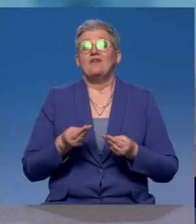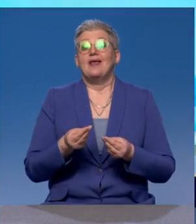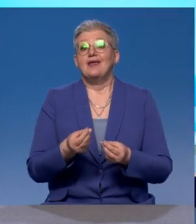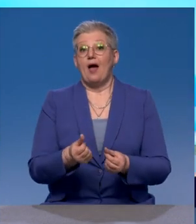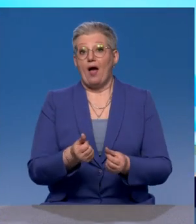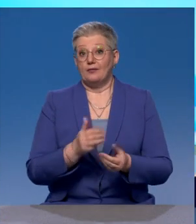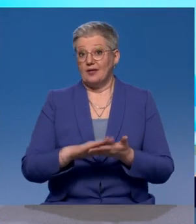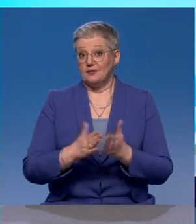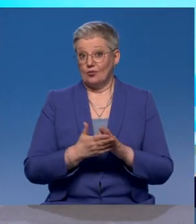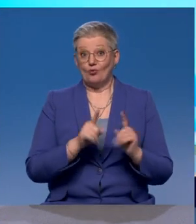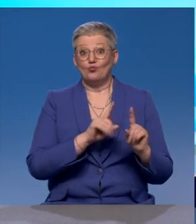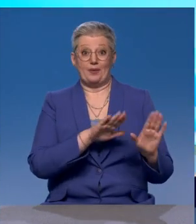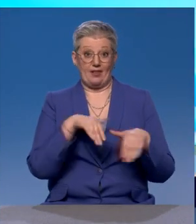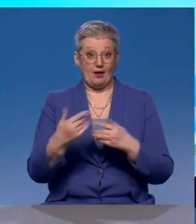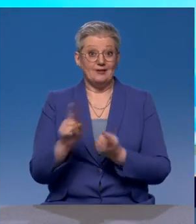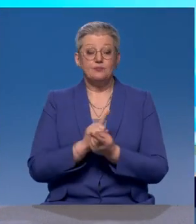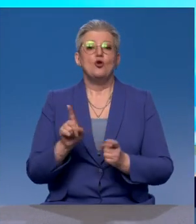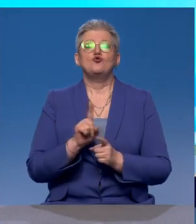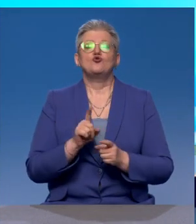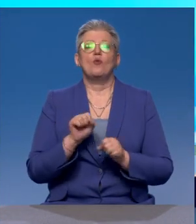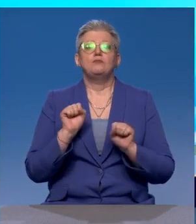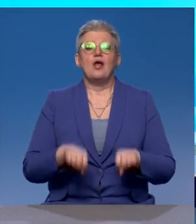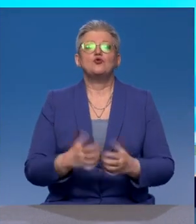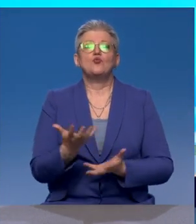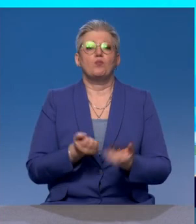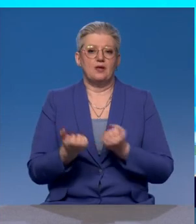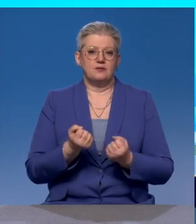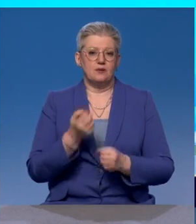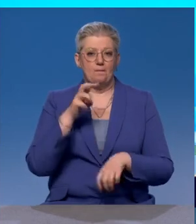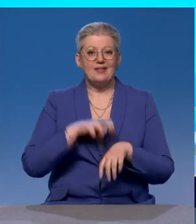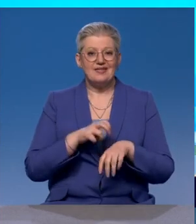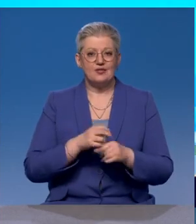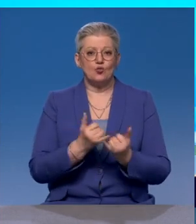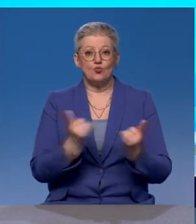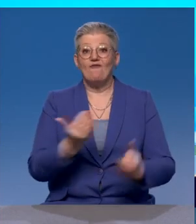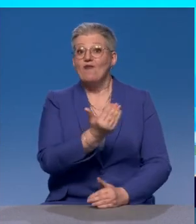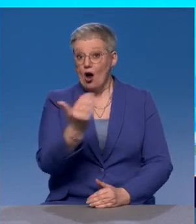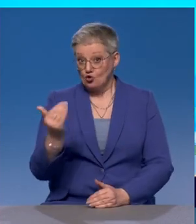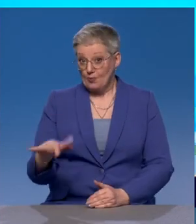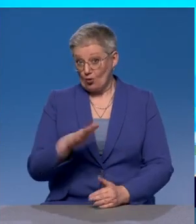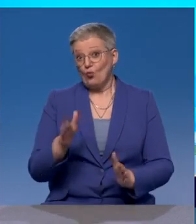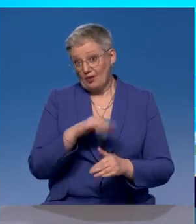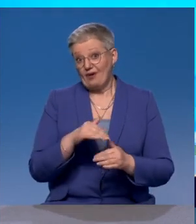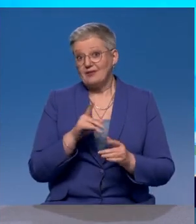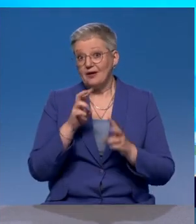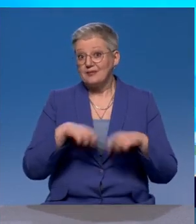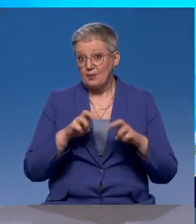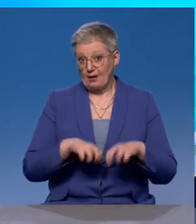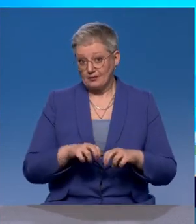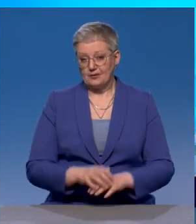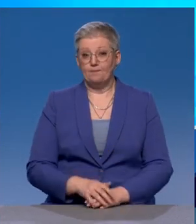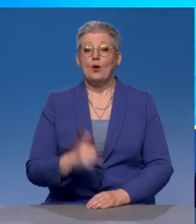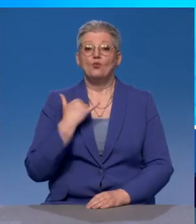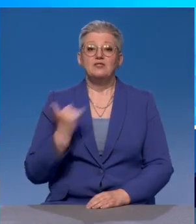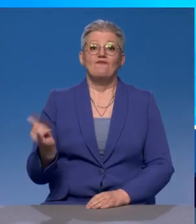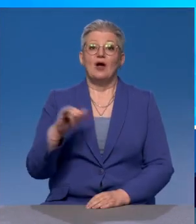изменения и что с доступностью и качеством медицинских услуг в вашем регионе? Давайте разбираться и зададим этот вопрос специалисту. У нас в гостях Гузель Улумбекова,